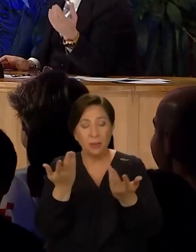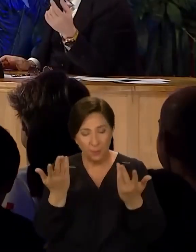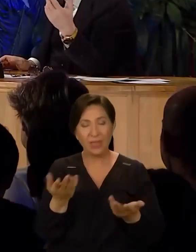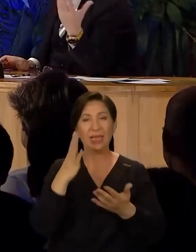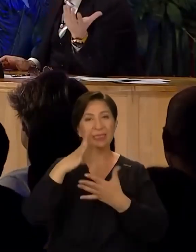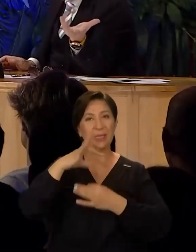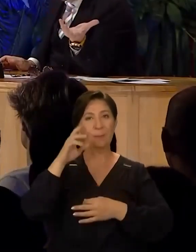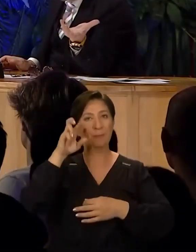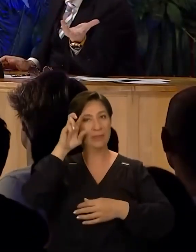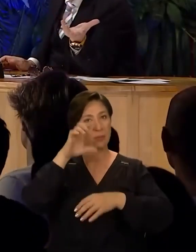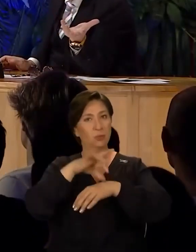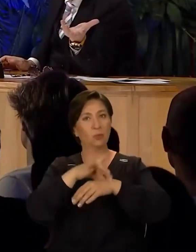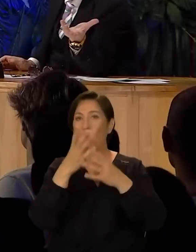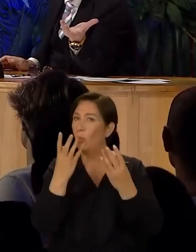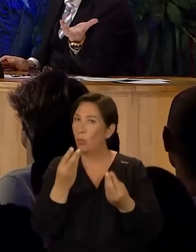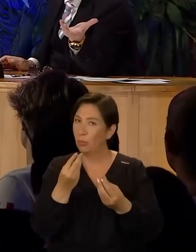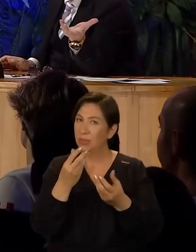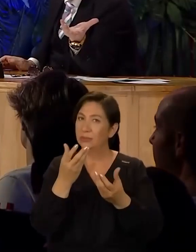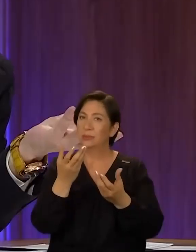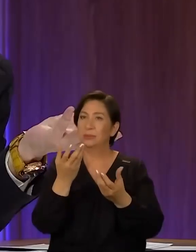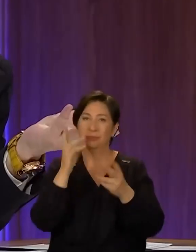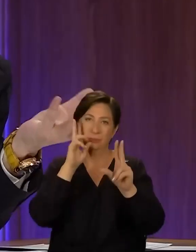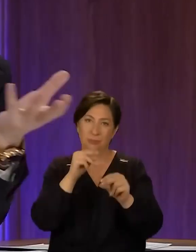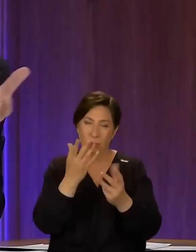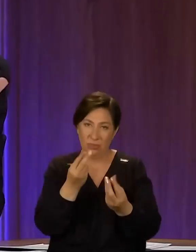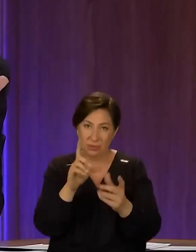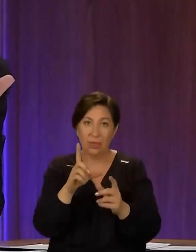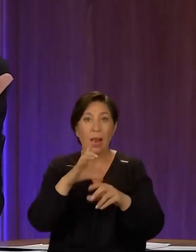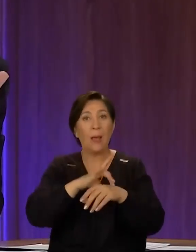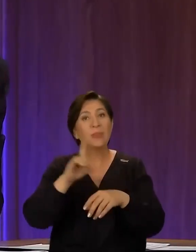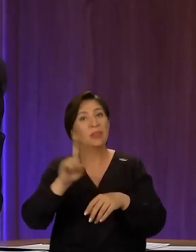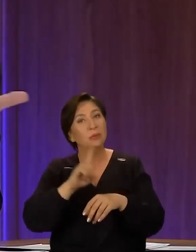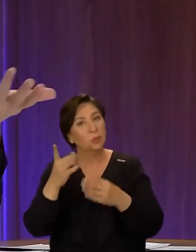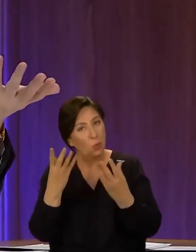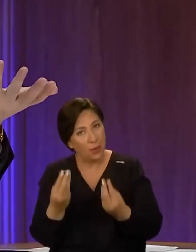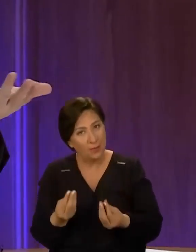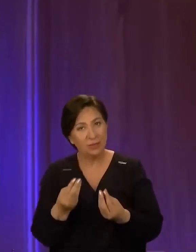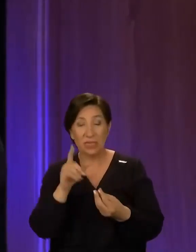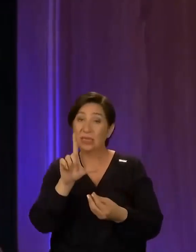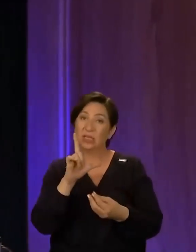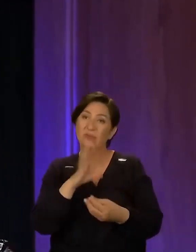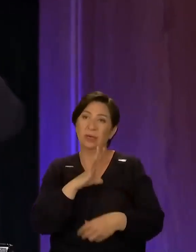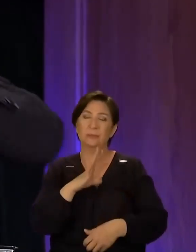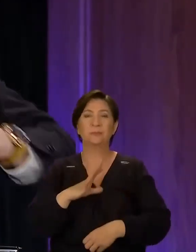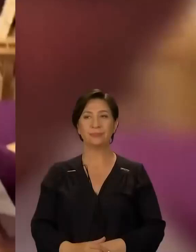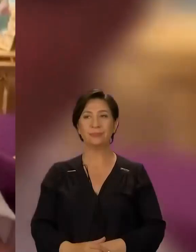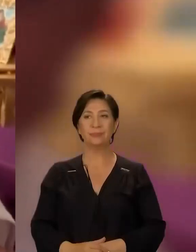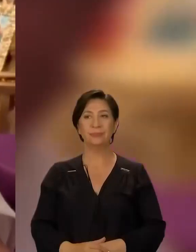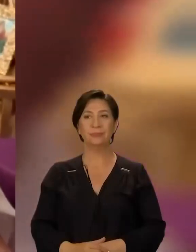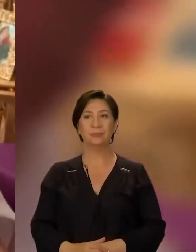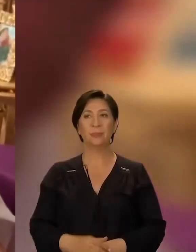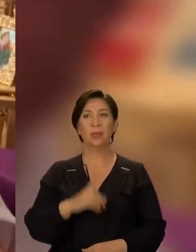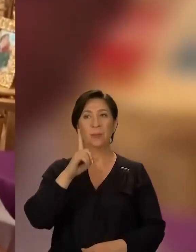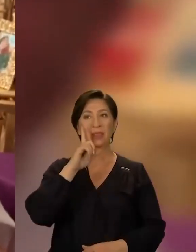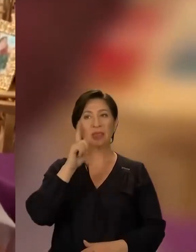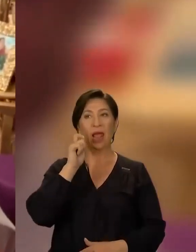insan bir psikiyatri kliniği olur. Değil mi? Rehabilitasyon merkezi olur. İnsan buna ihtiyaç duyuyor. Bir